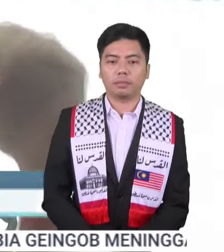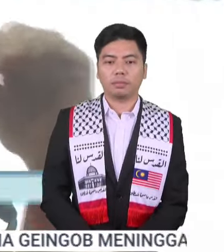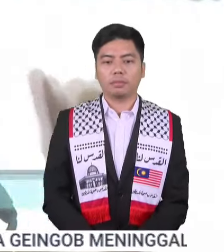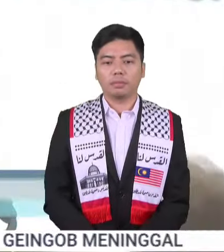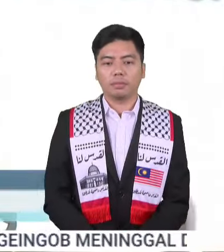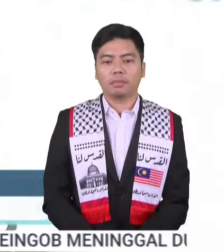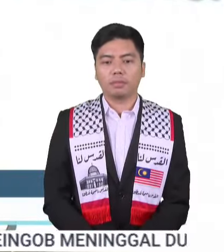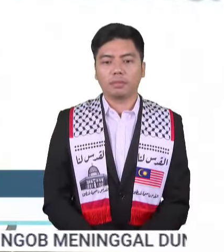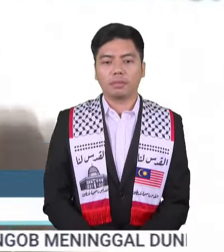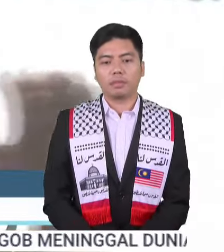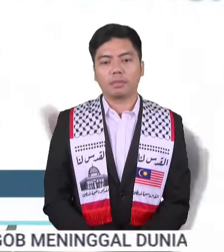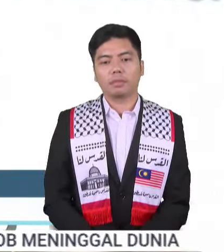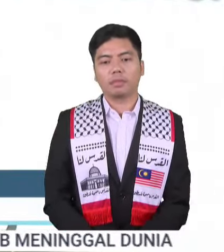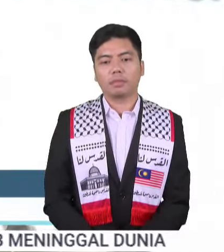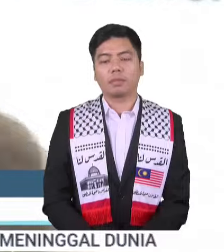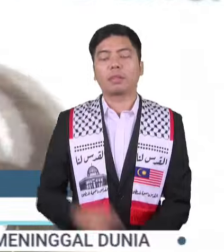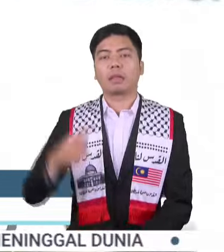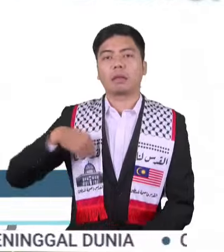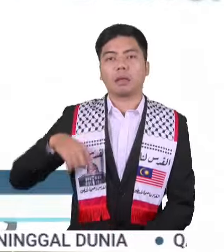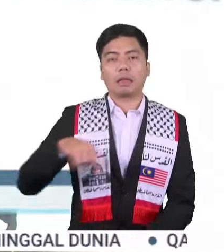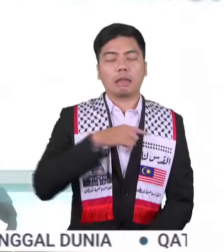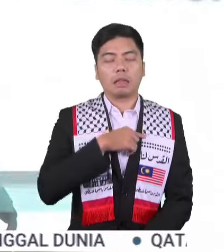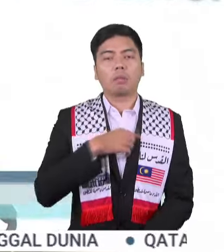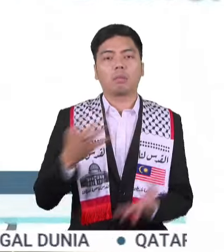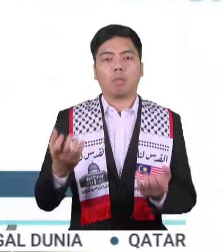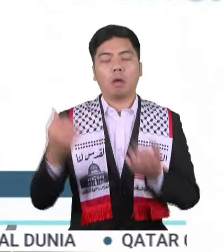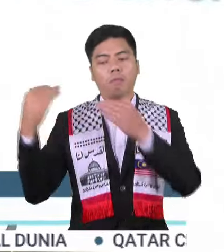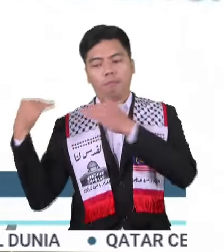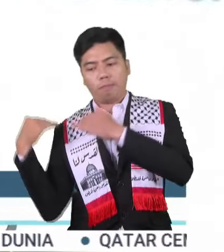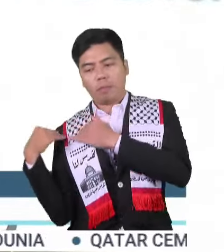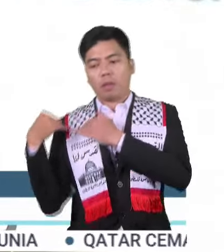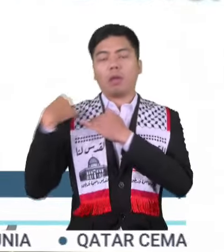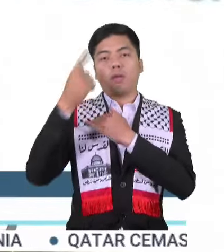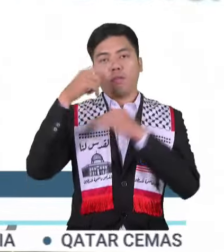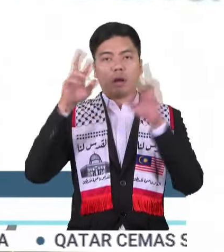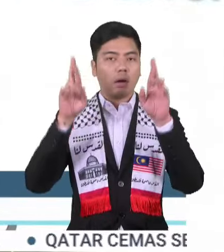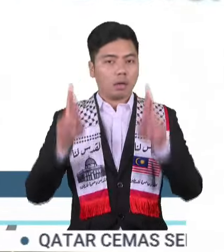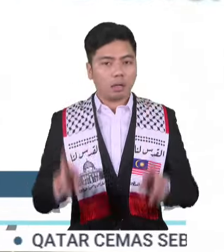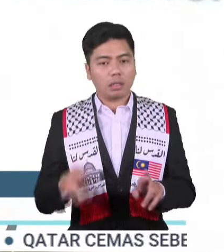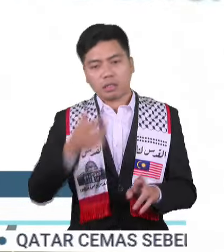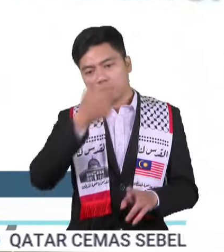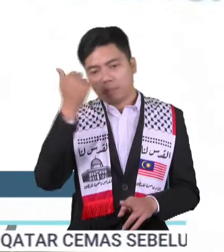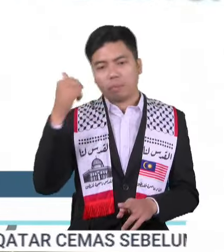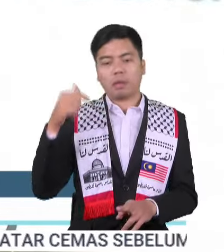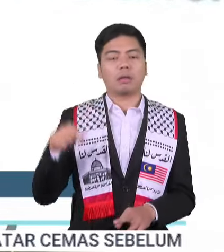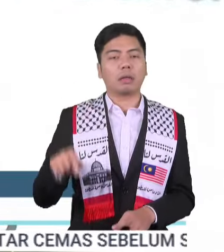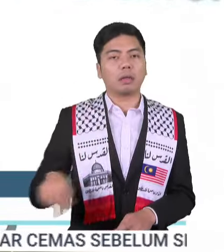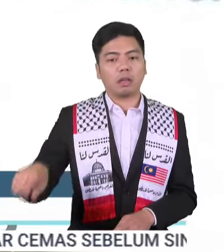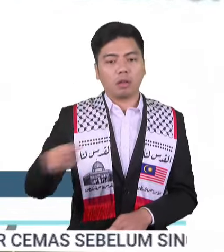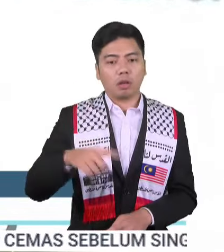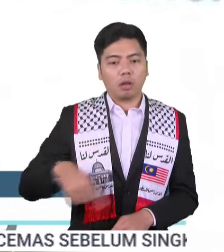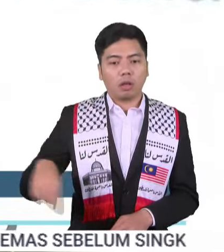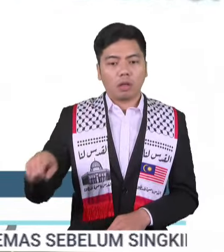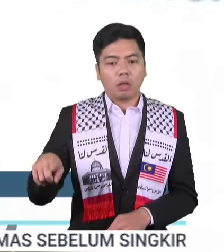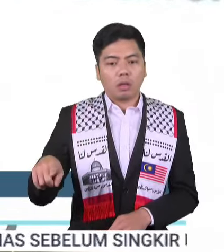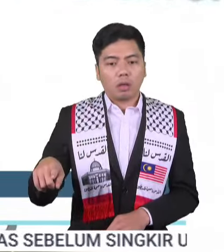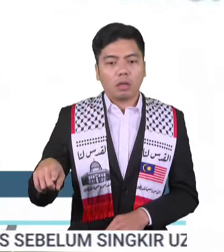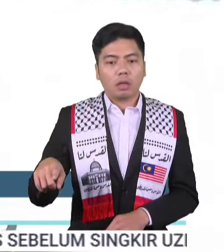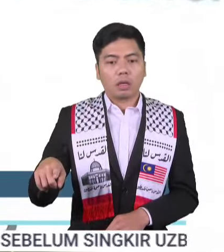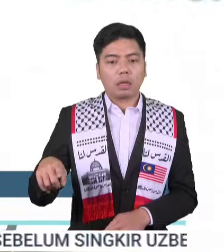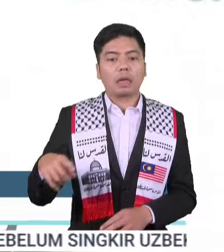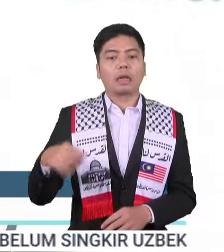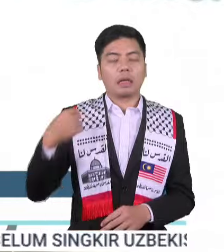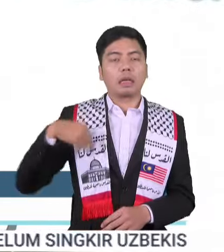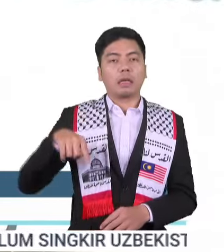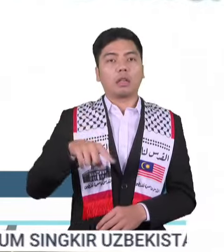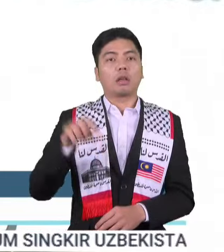Cuba nak ringankan beban rakyat kita bersama. Kerana kalau menjadi pegang jabatan itu, kita